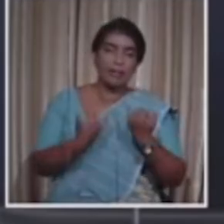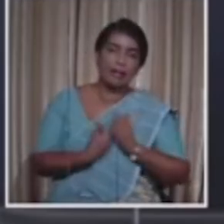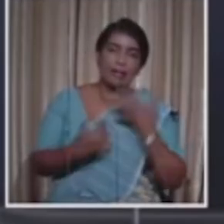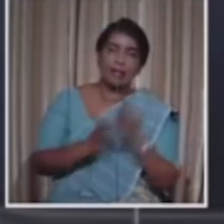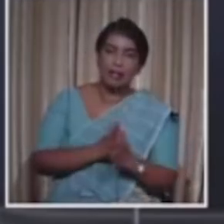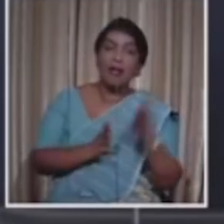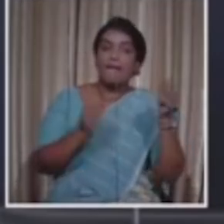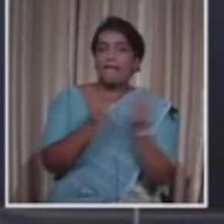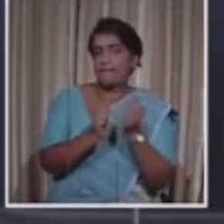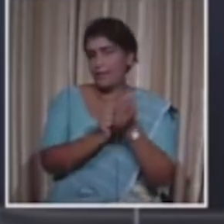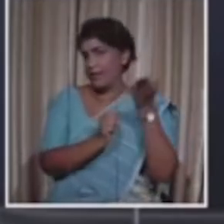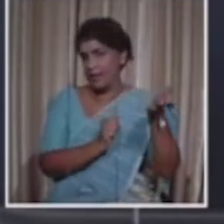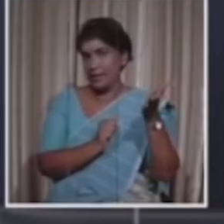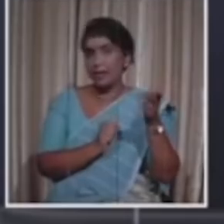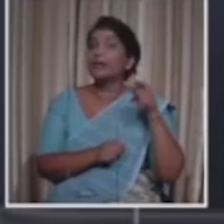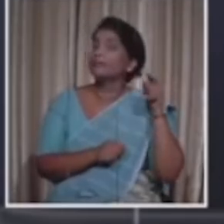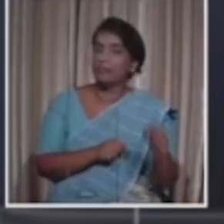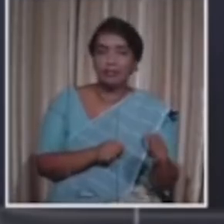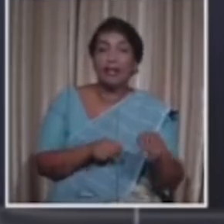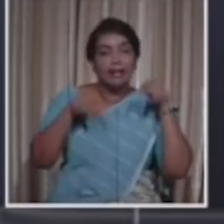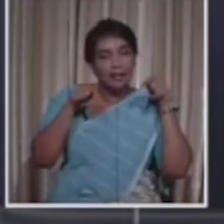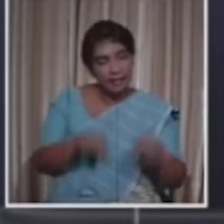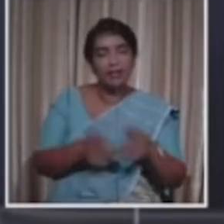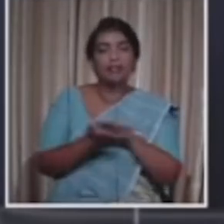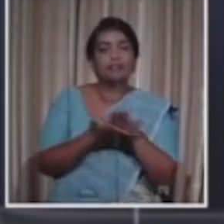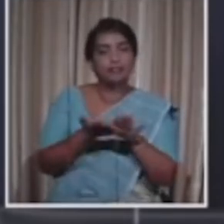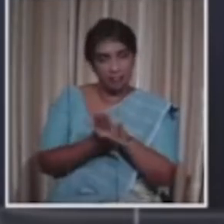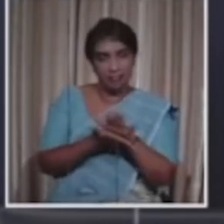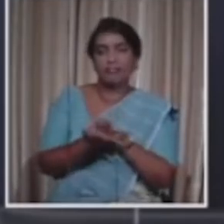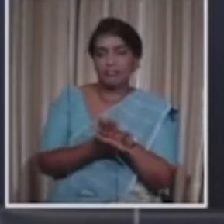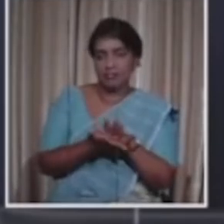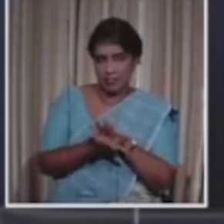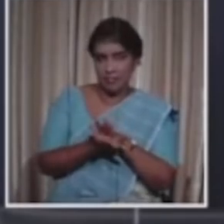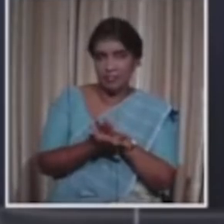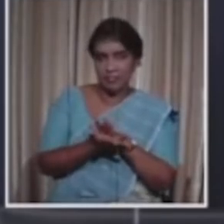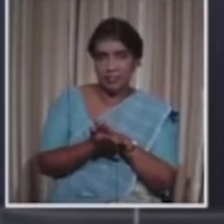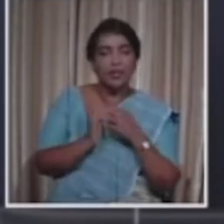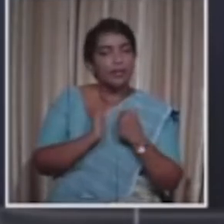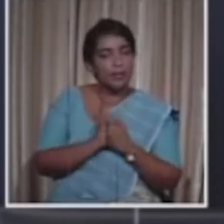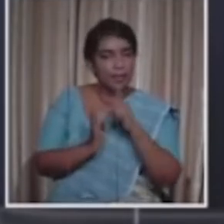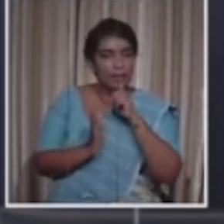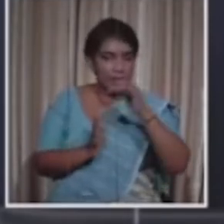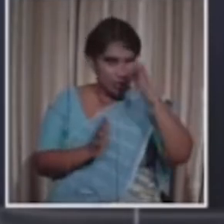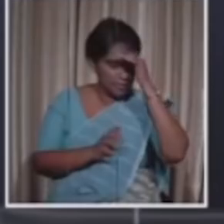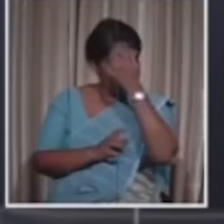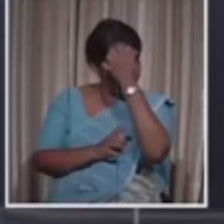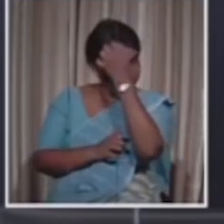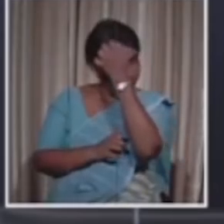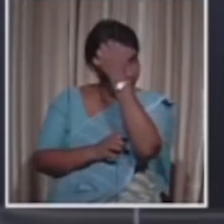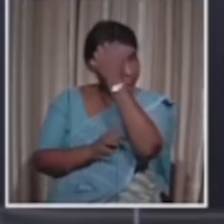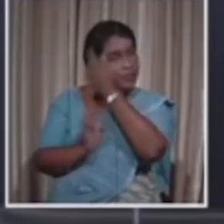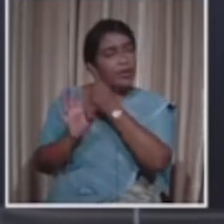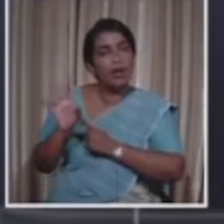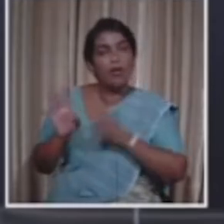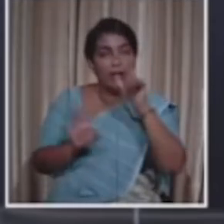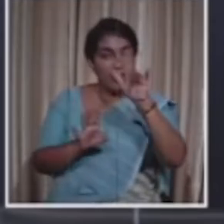ane eka. Meka dengwat niverdi biaya yutui, karu khatana ya ketumani. Aurdu hatta